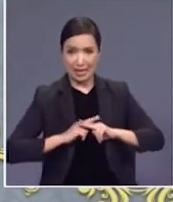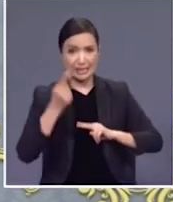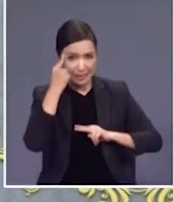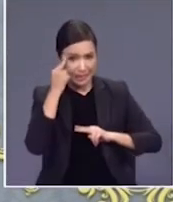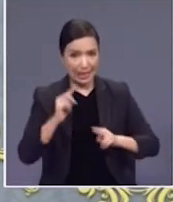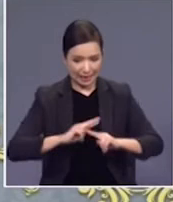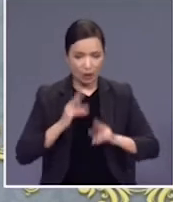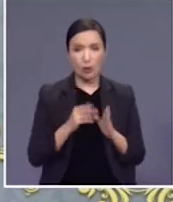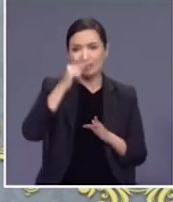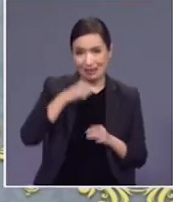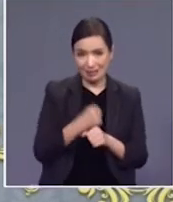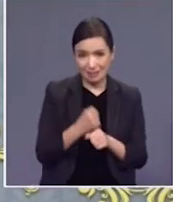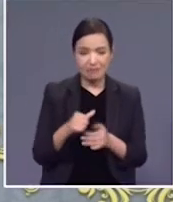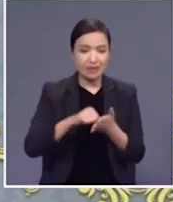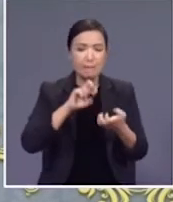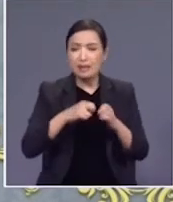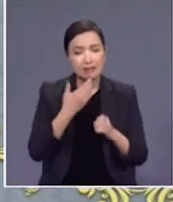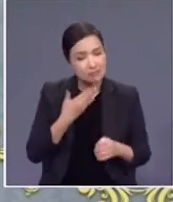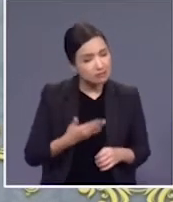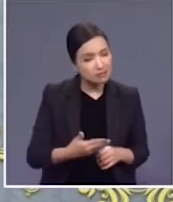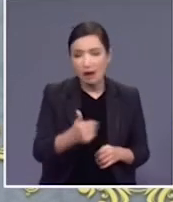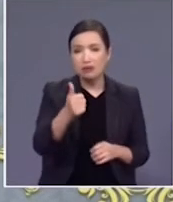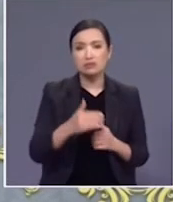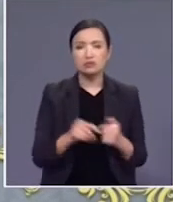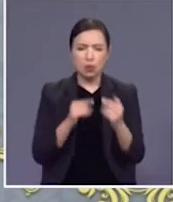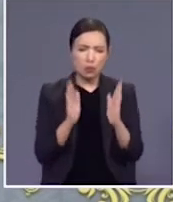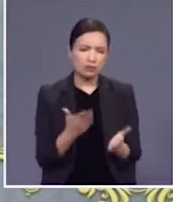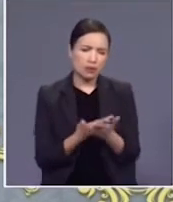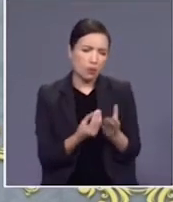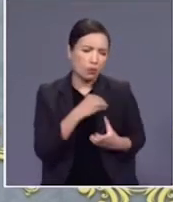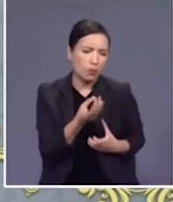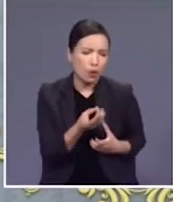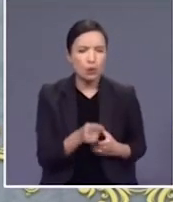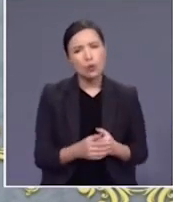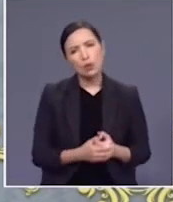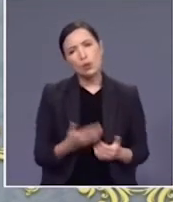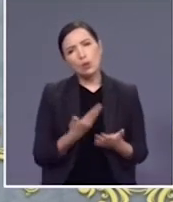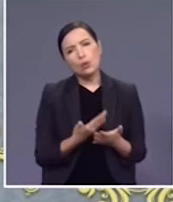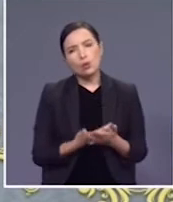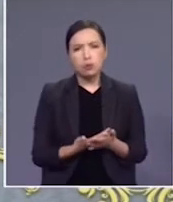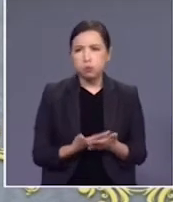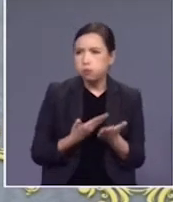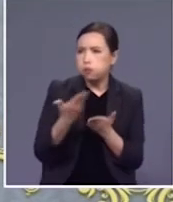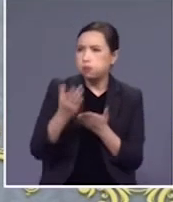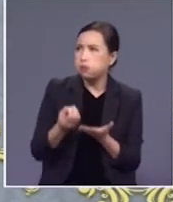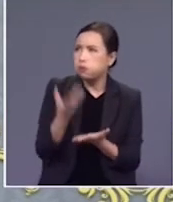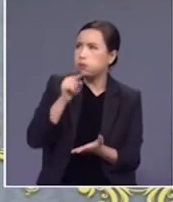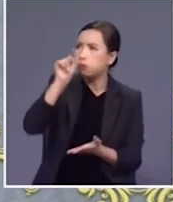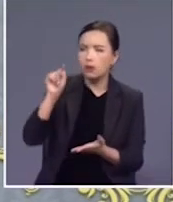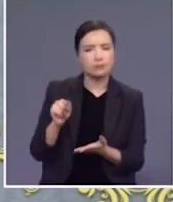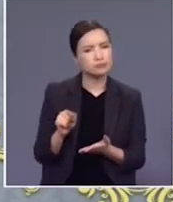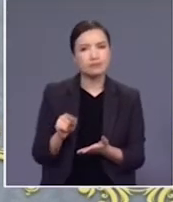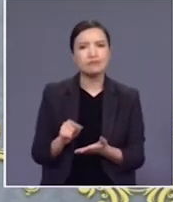ทยที่จะสามารถแก้ปัญหาที่ยั่งยืนได้โดยเฉพาะยิ่งผู้ที่มีรายได้น้อยนะครับเขาไม่มีกำลังทรัพย์ที่จะไปซื้อหาอะไรได้มากนัก